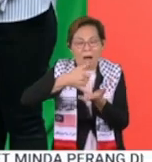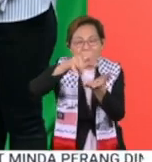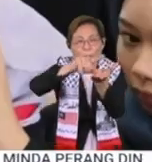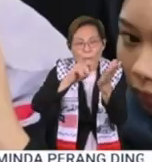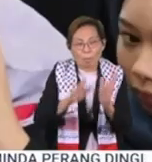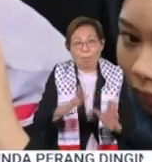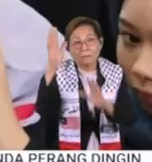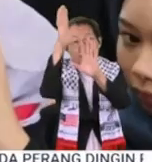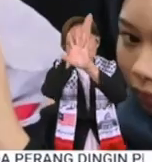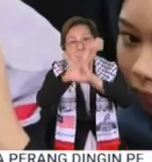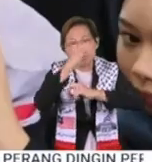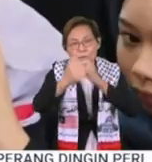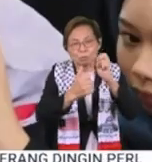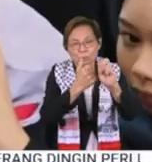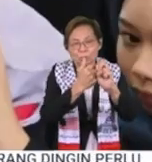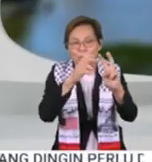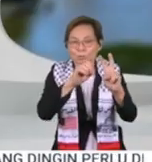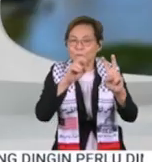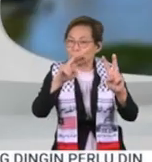kewartawanan Kenyalang 2023.